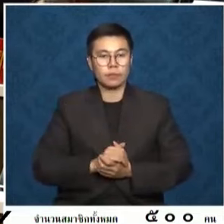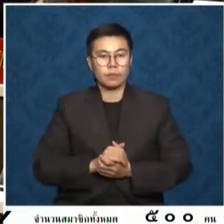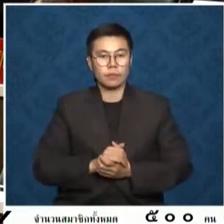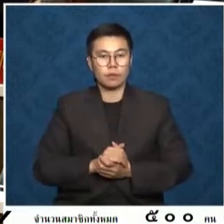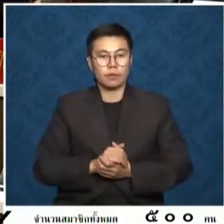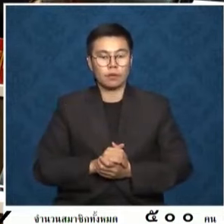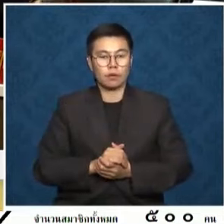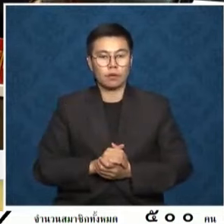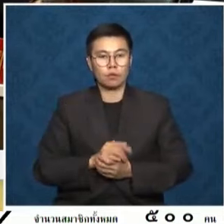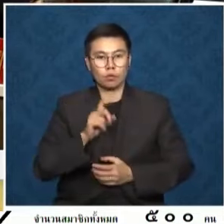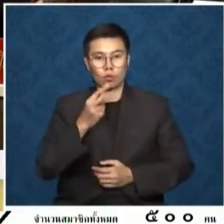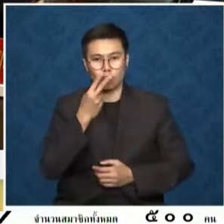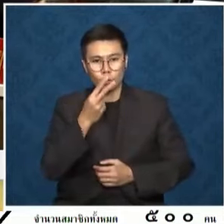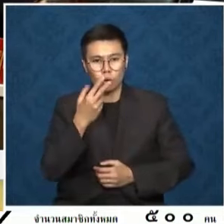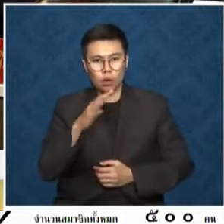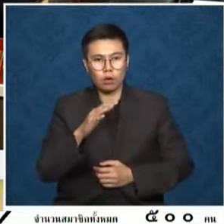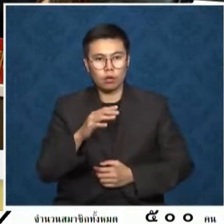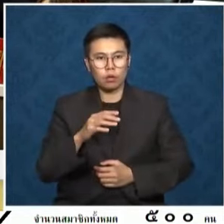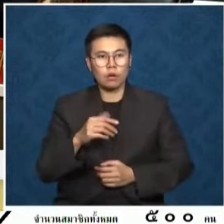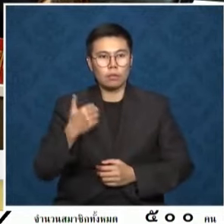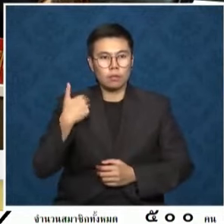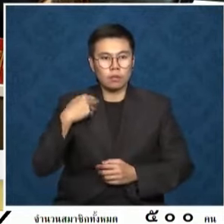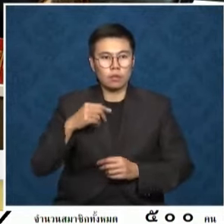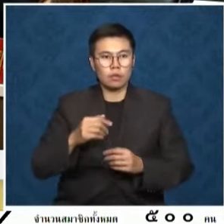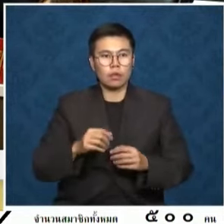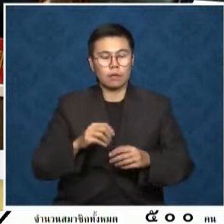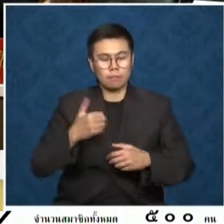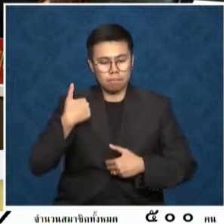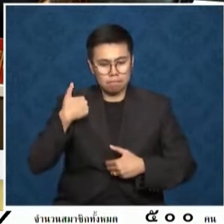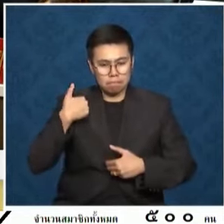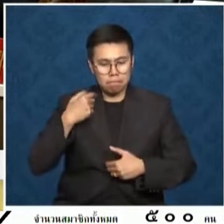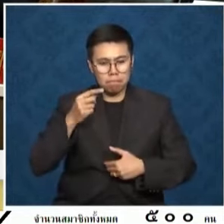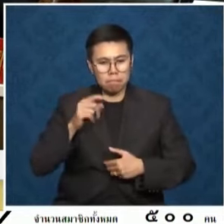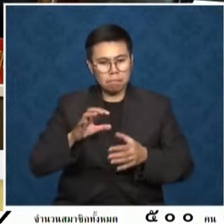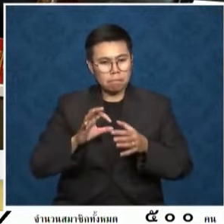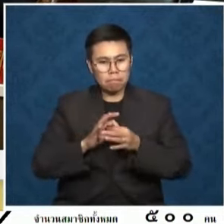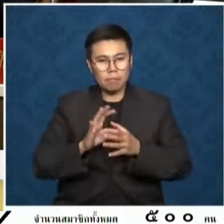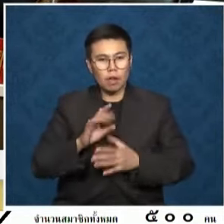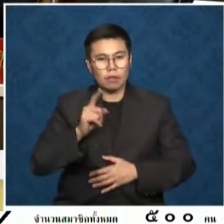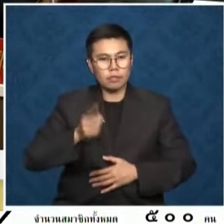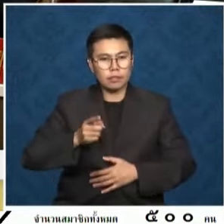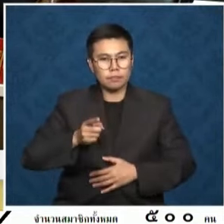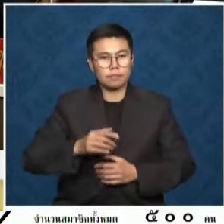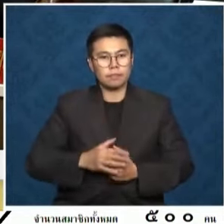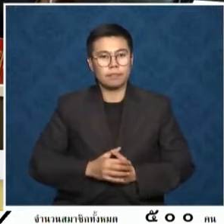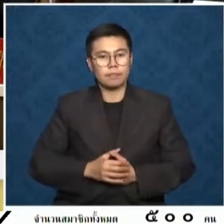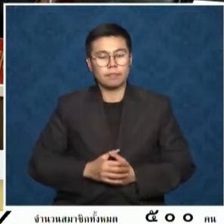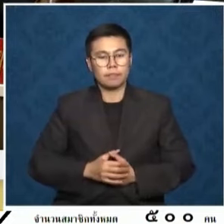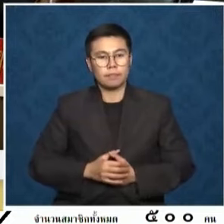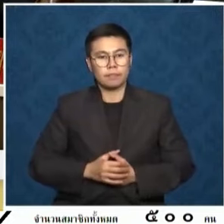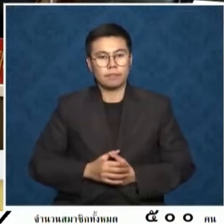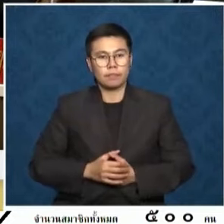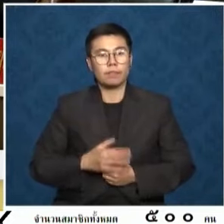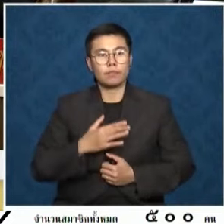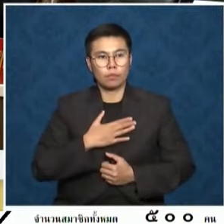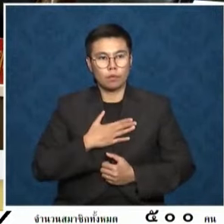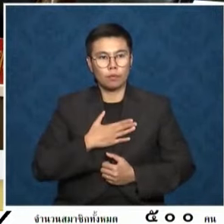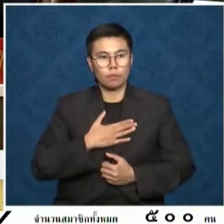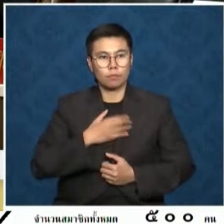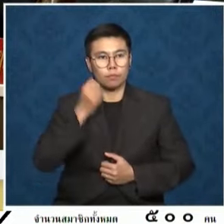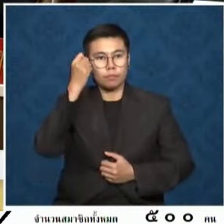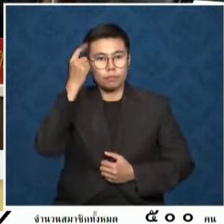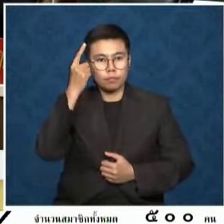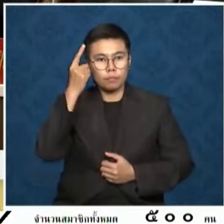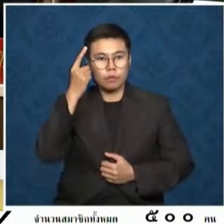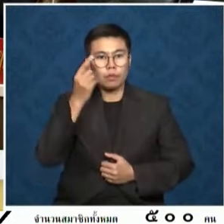องยอมรับต่อไปว่ามันเลยไปจากสถานการณ์แห่งความเป็นจริงอย่างมากผมเข้าใจครับผม